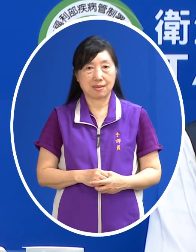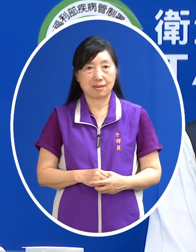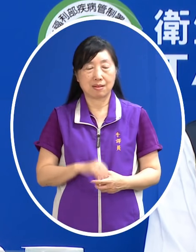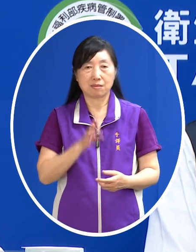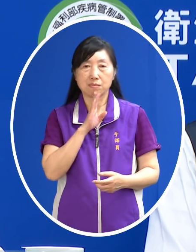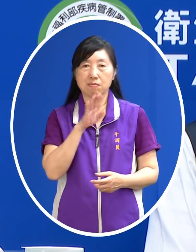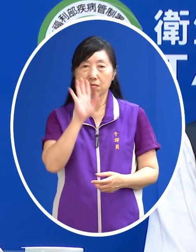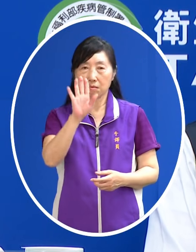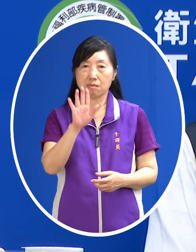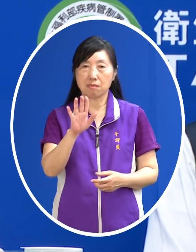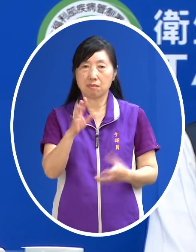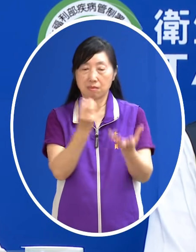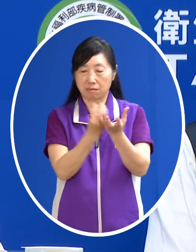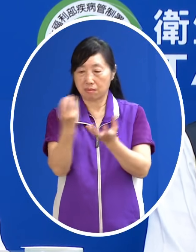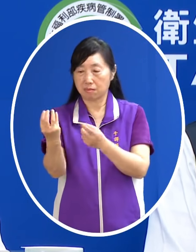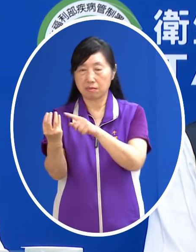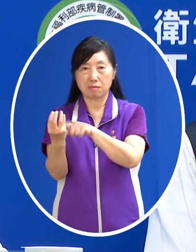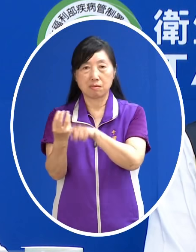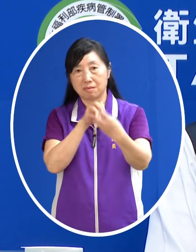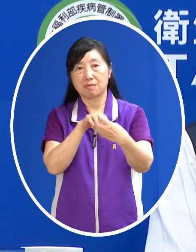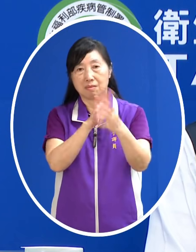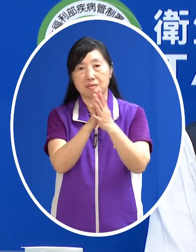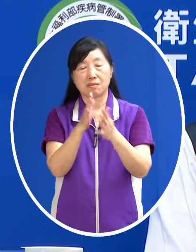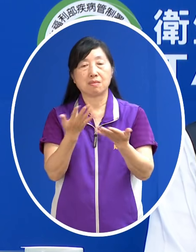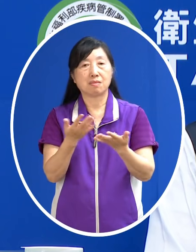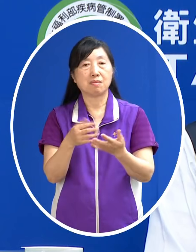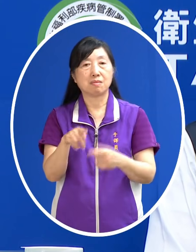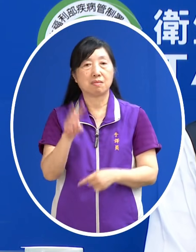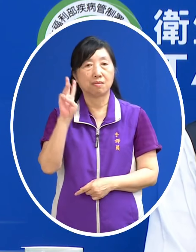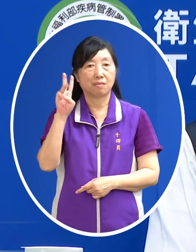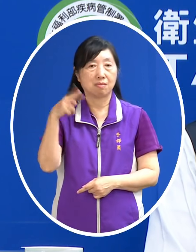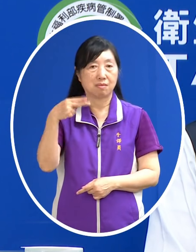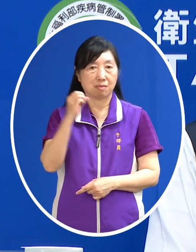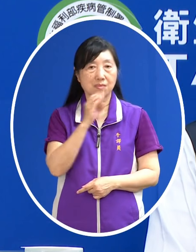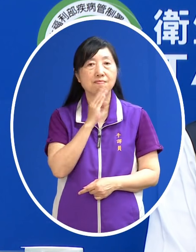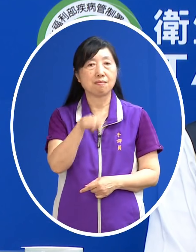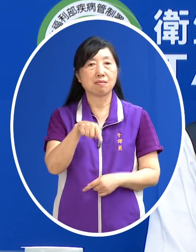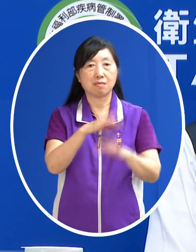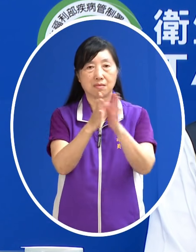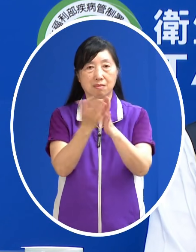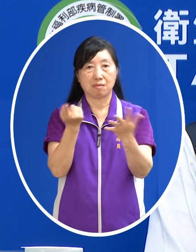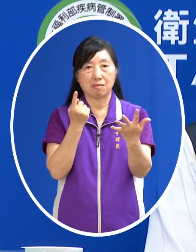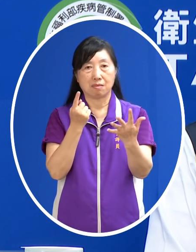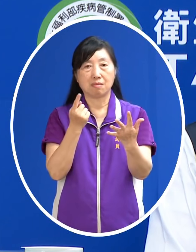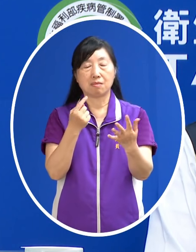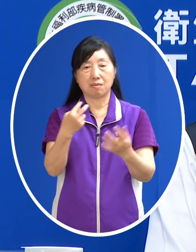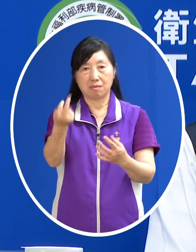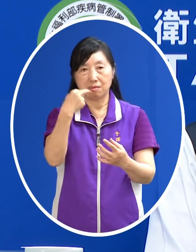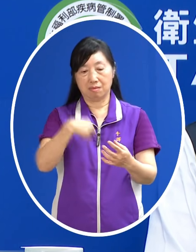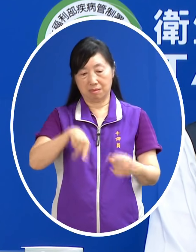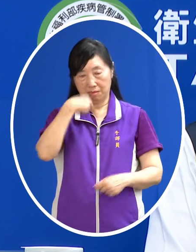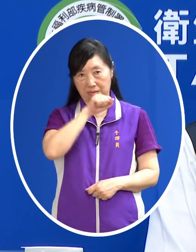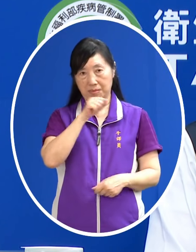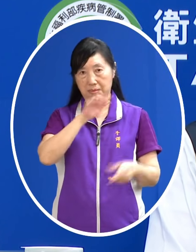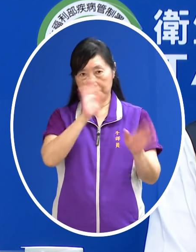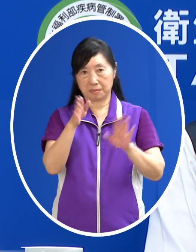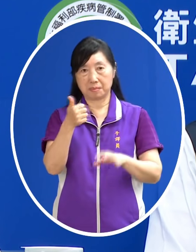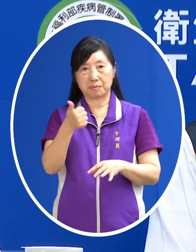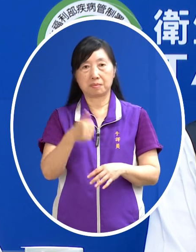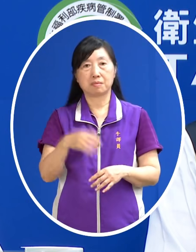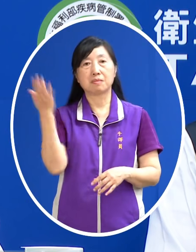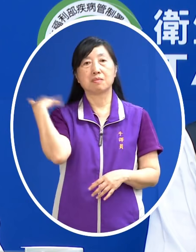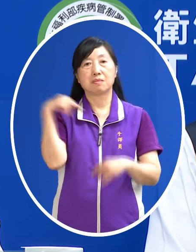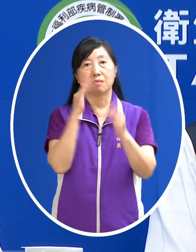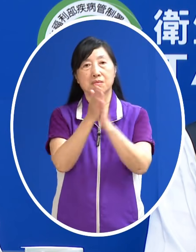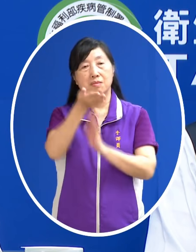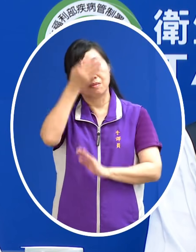觉得有一部分是稍微变了调。WHO 现在大概已经看到台湾的了，比起以前都看不